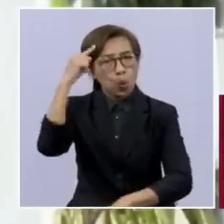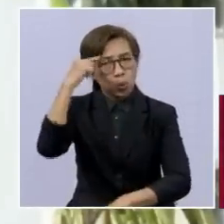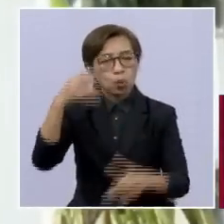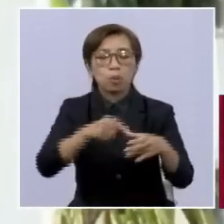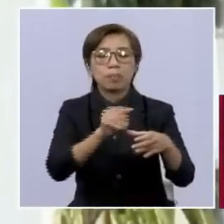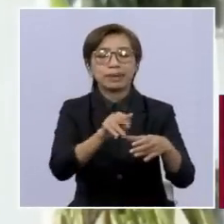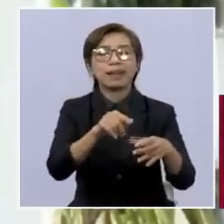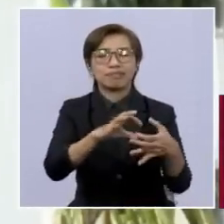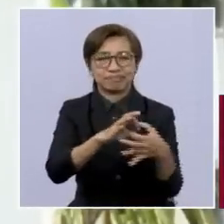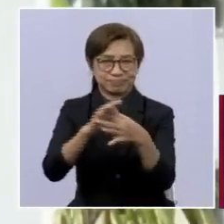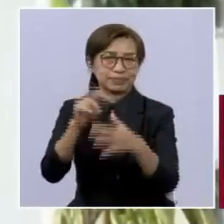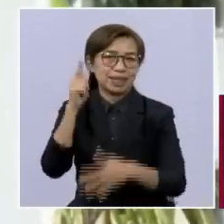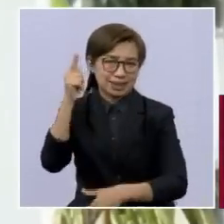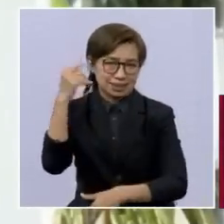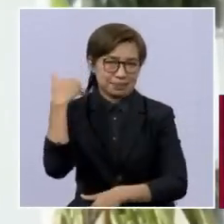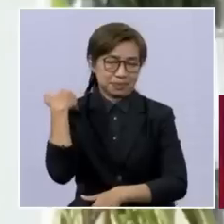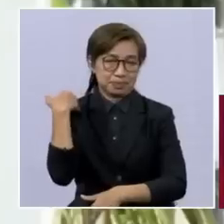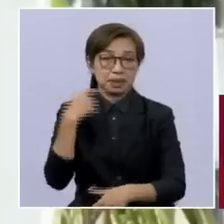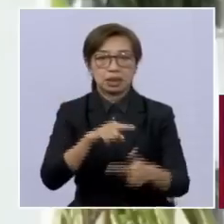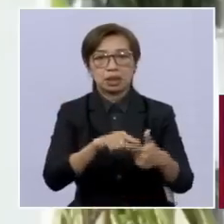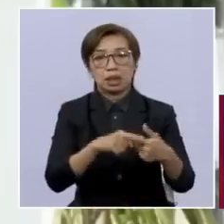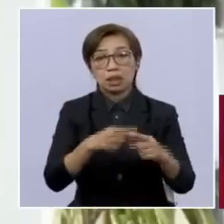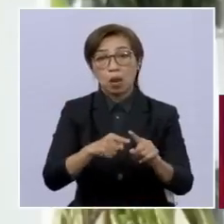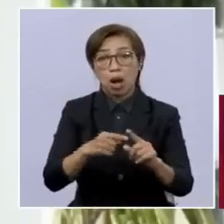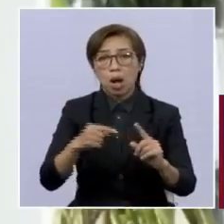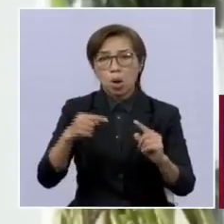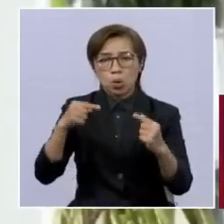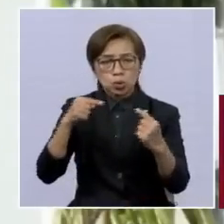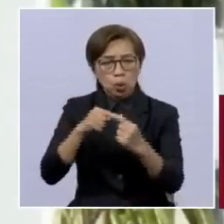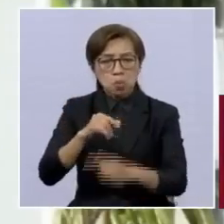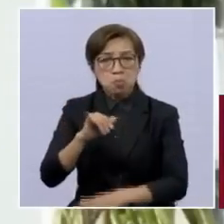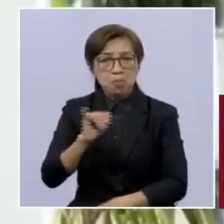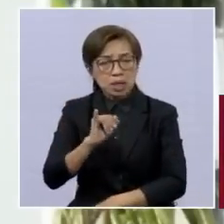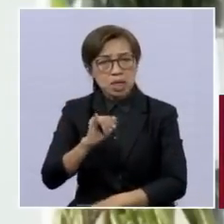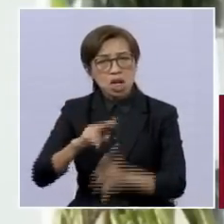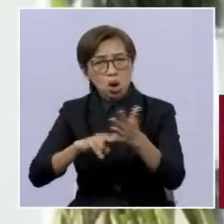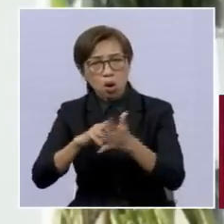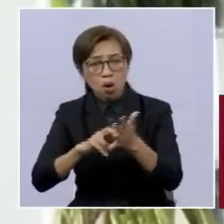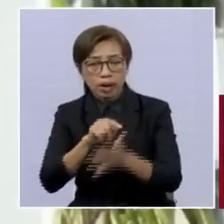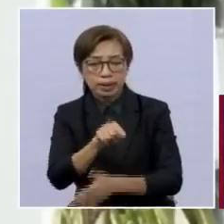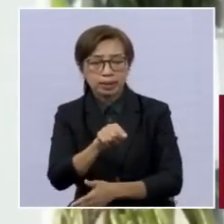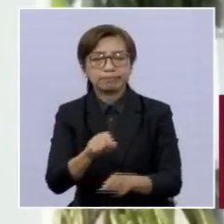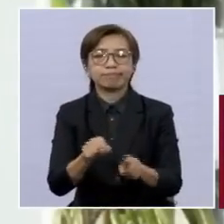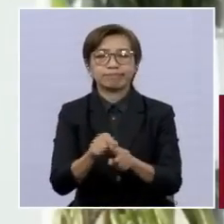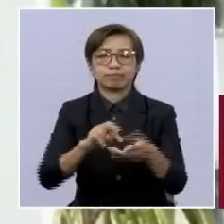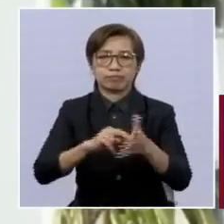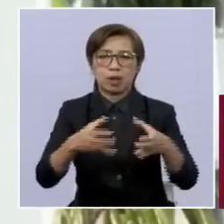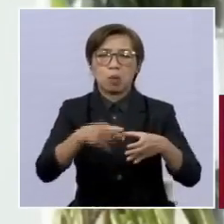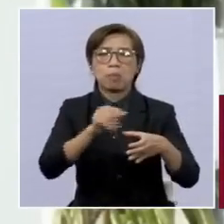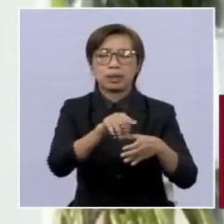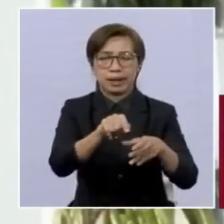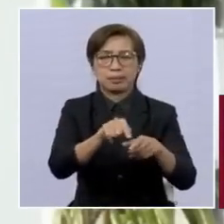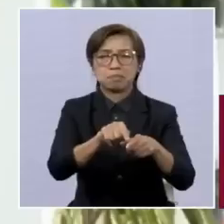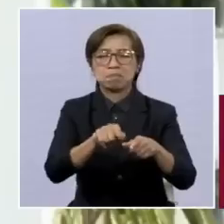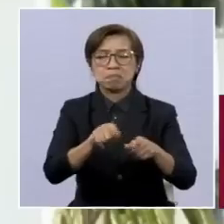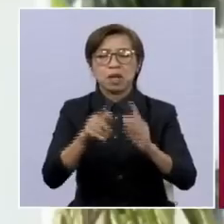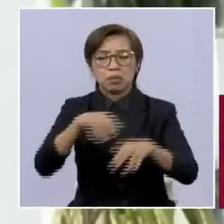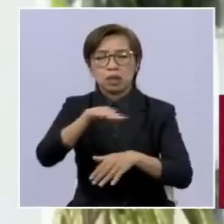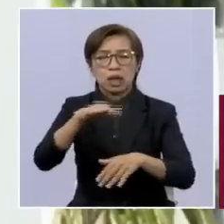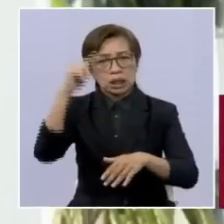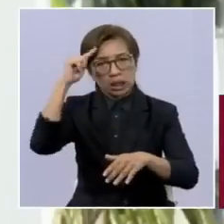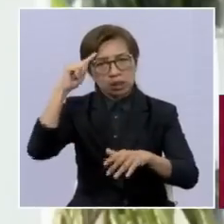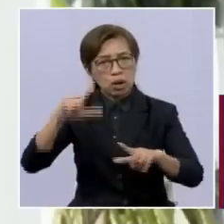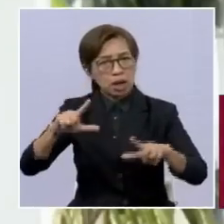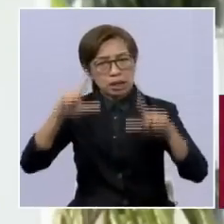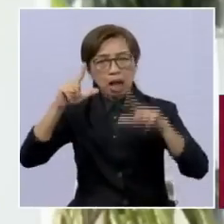รรคเพื่อไทยนะครับในขณะที่จุดอ่อนอาจารย์ยุทธพรมองอย่างนี้ฮะว่าการสลัดภาพของคุณทักษิณเนี่ยพรรคเพื่อไทยสลัดไ